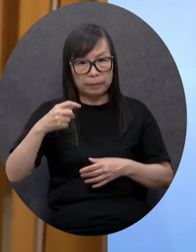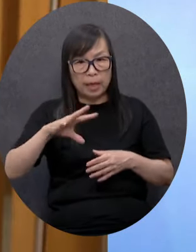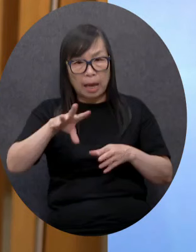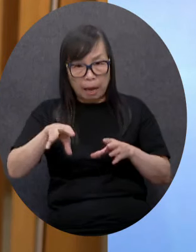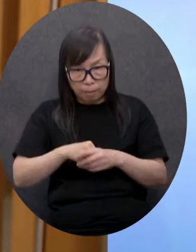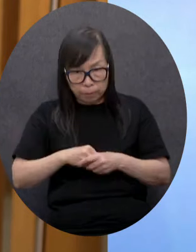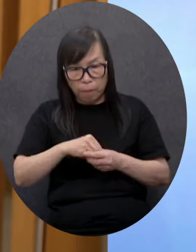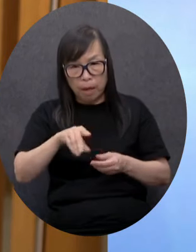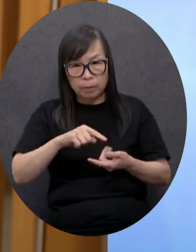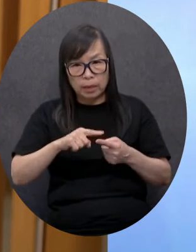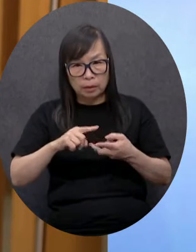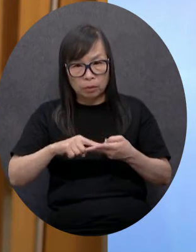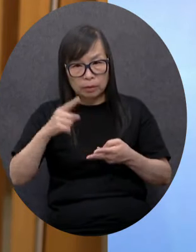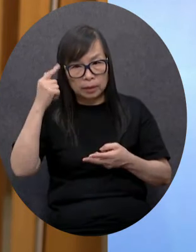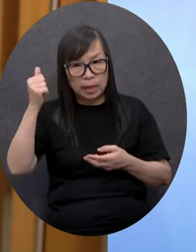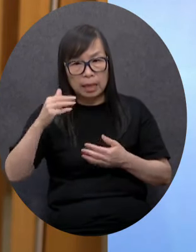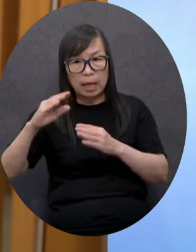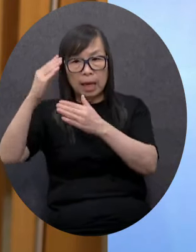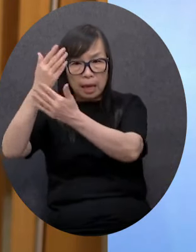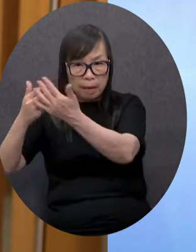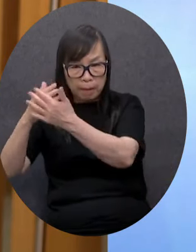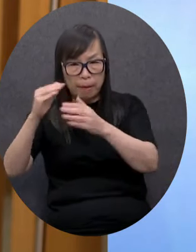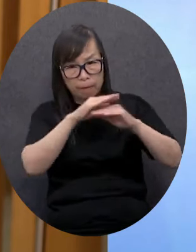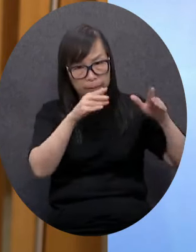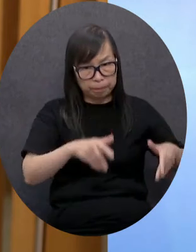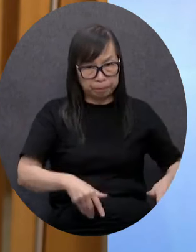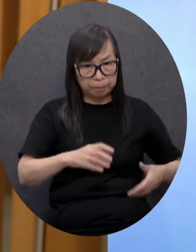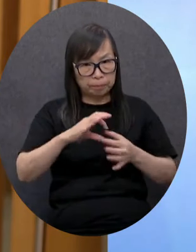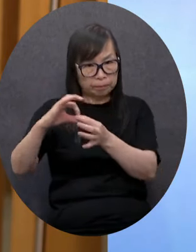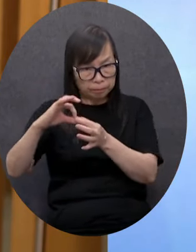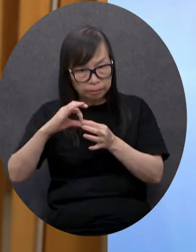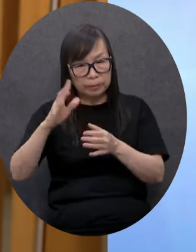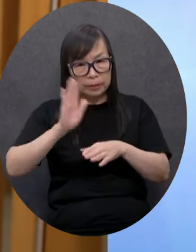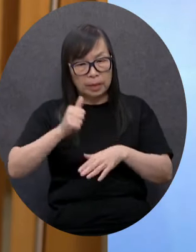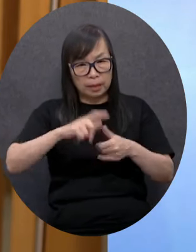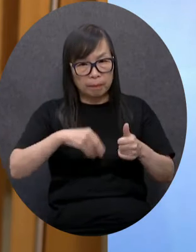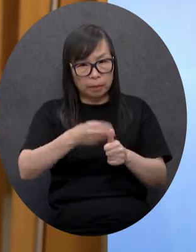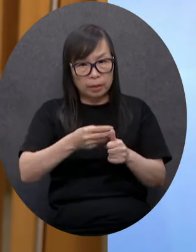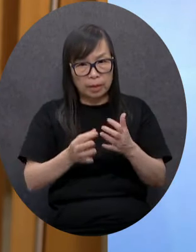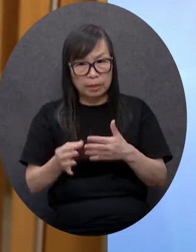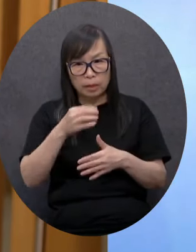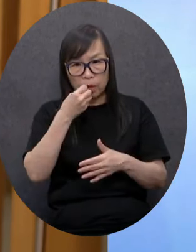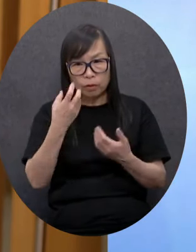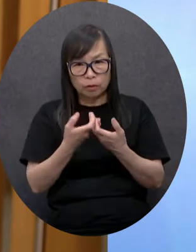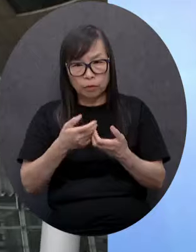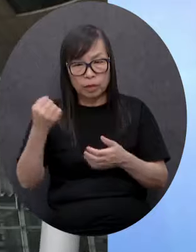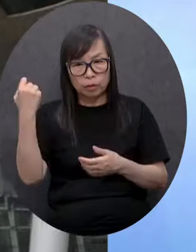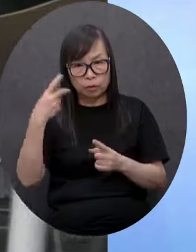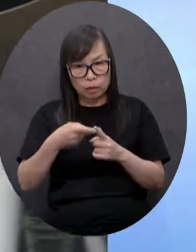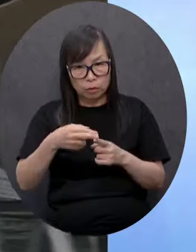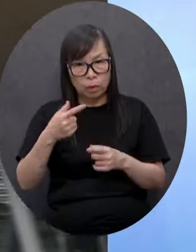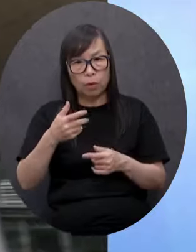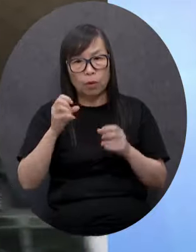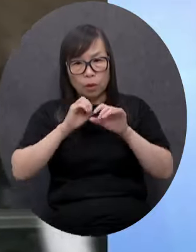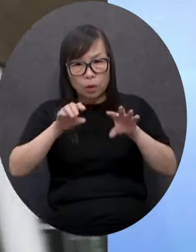涵蓋人工智能上下游產業鏈、人才培養、 提升香港算力水平等，将推